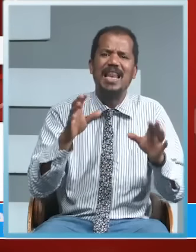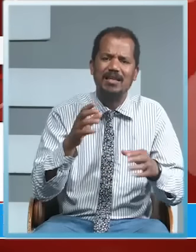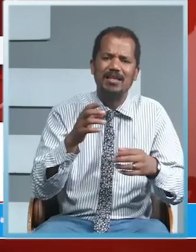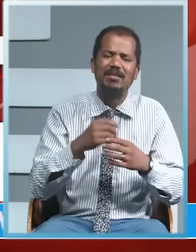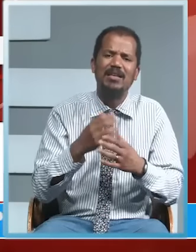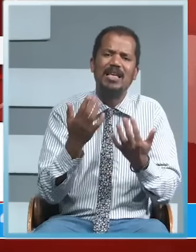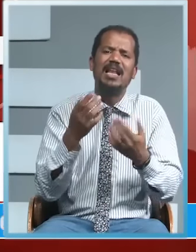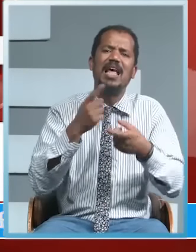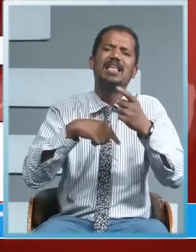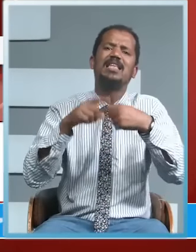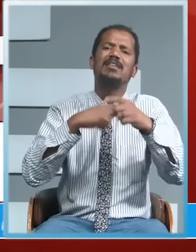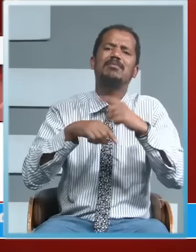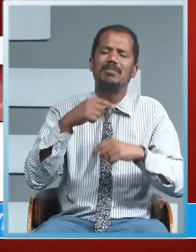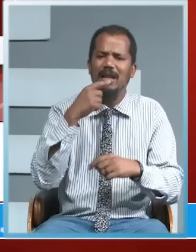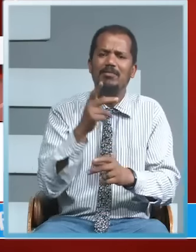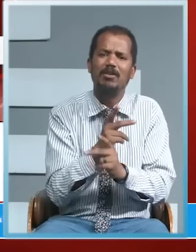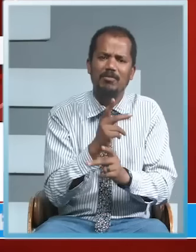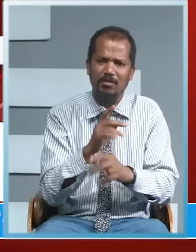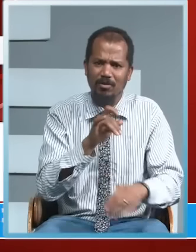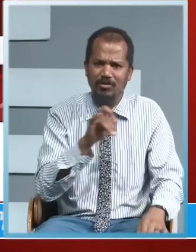ይመጣሉ ጠብቀው እንጂ